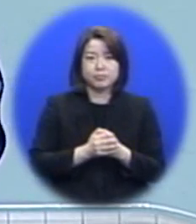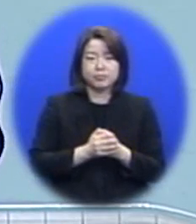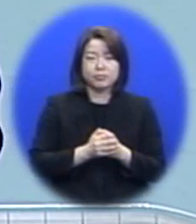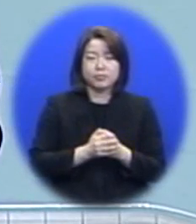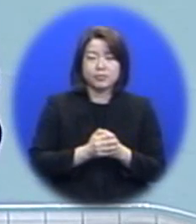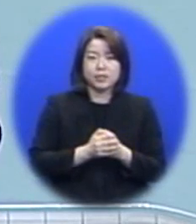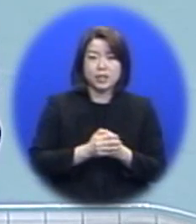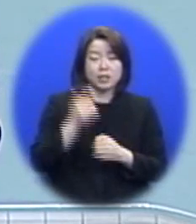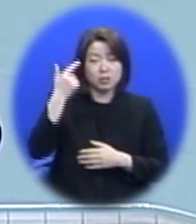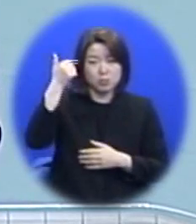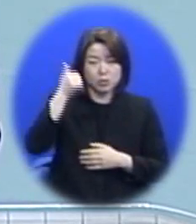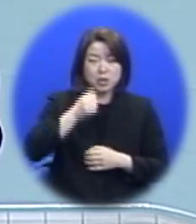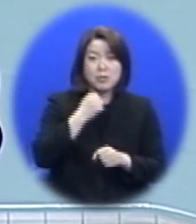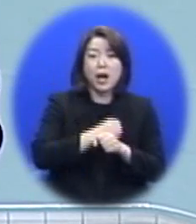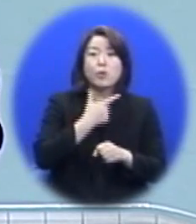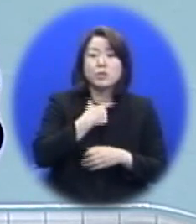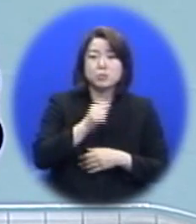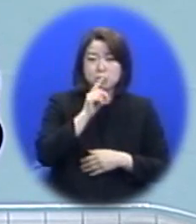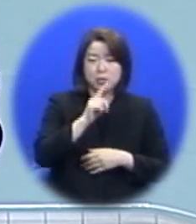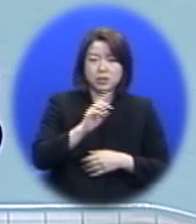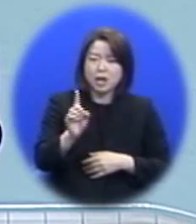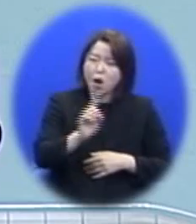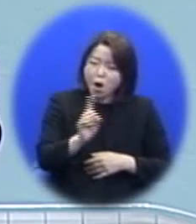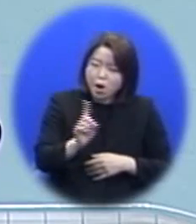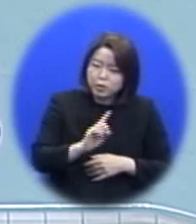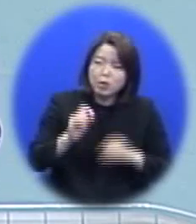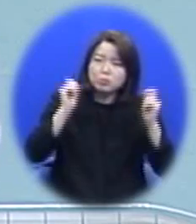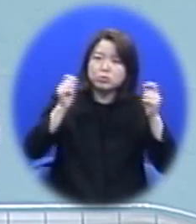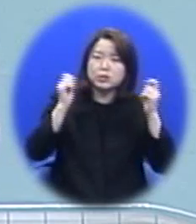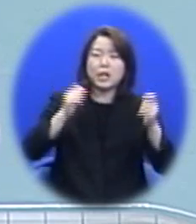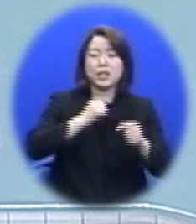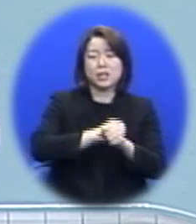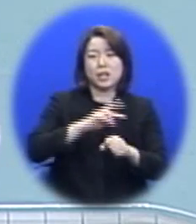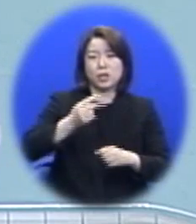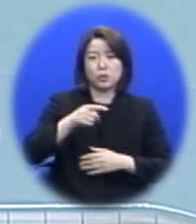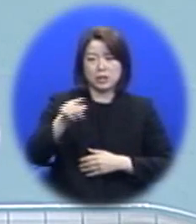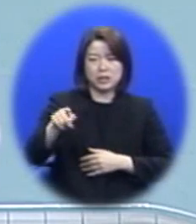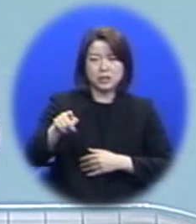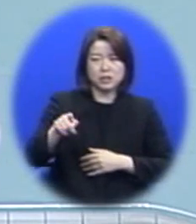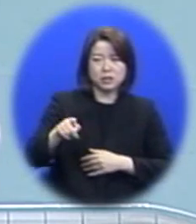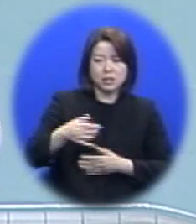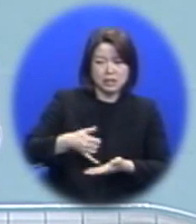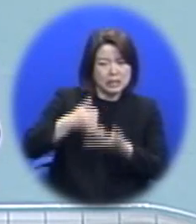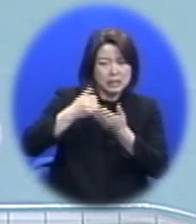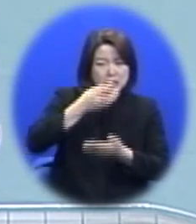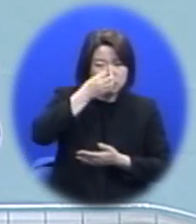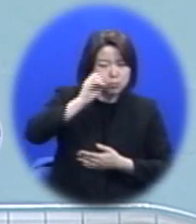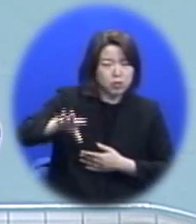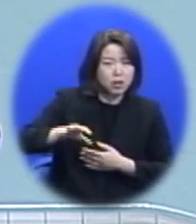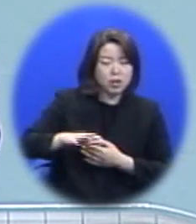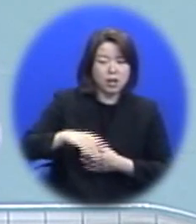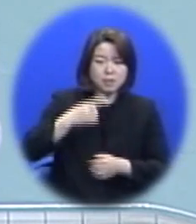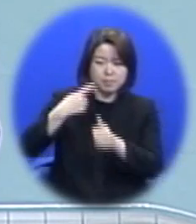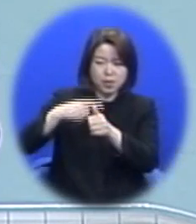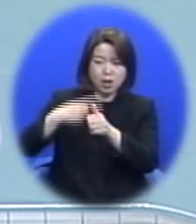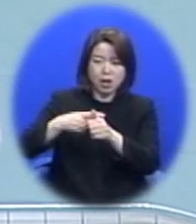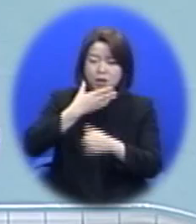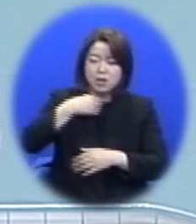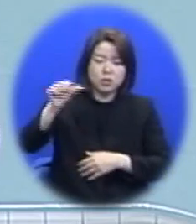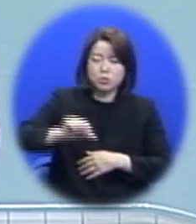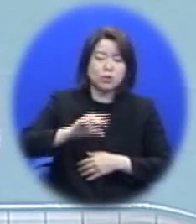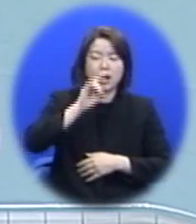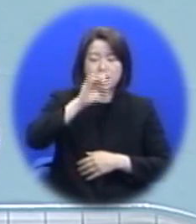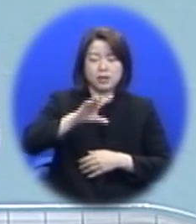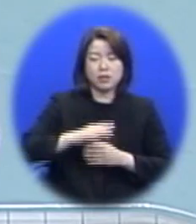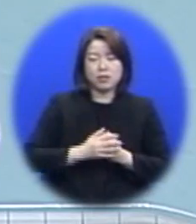그가 정말 하고 싶었던 말은 그 어떤 무당이라 할지라도 그들을 비인격적으로 무시하거나 욕을 하거나 저주해서는 안